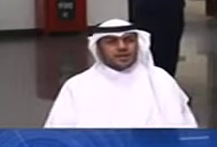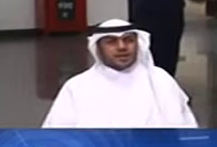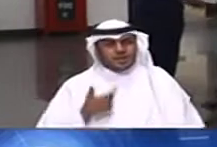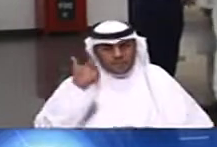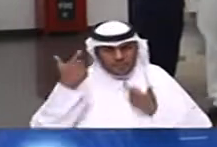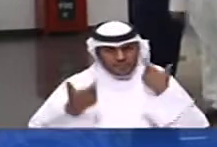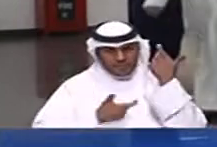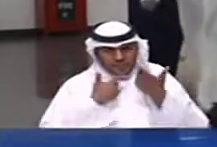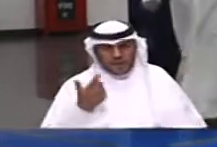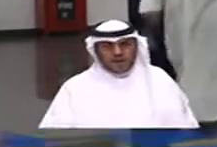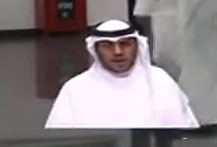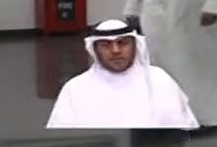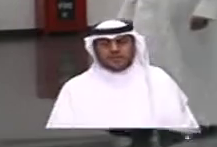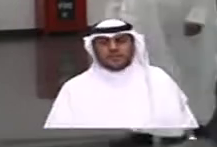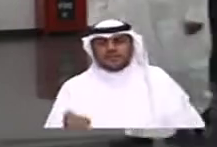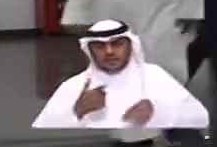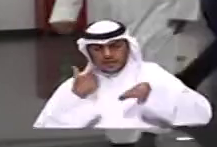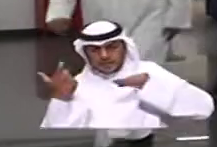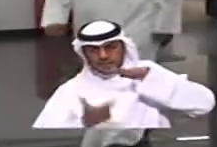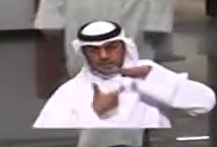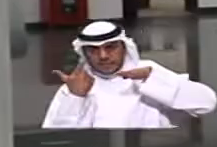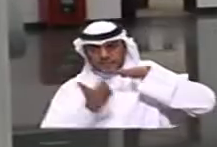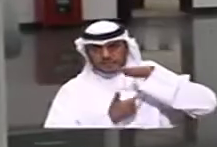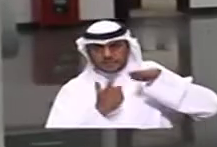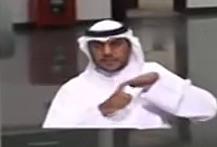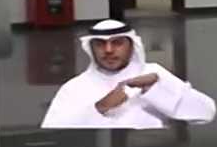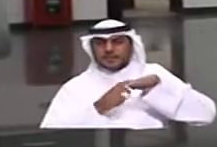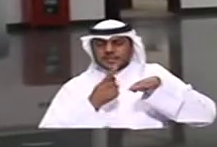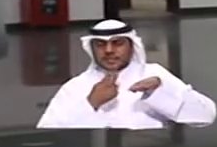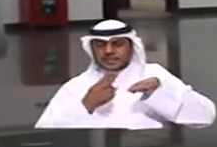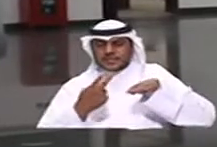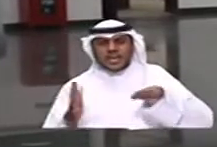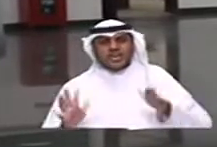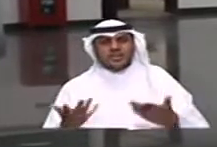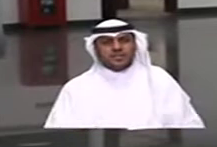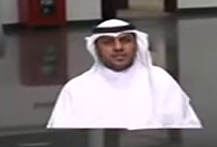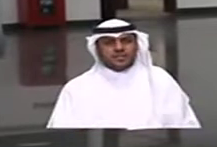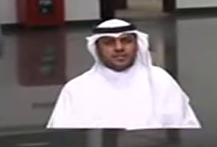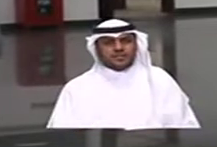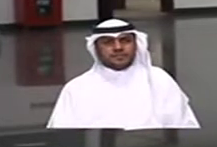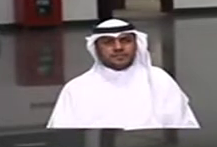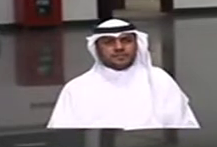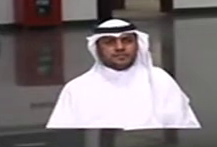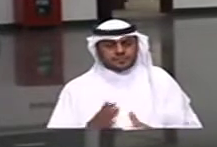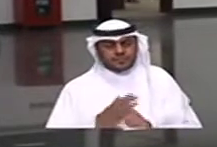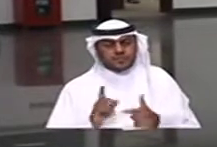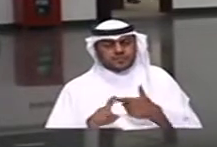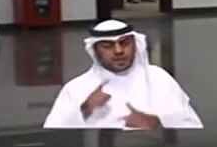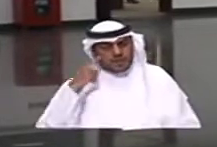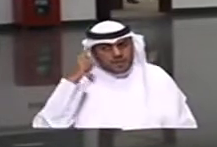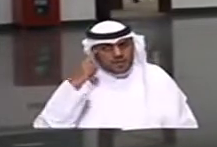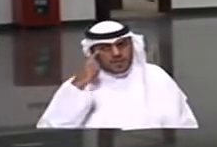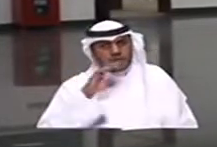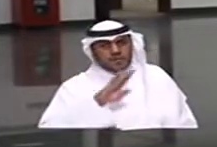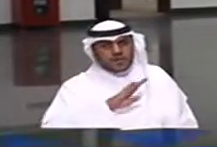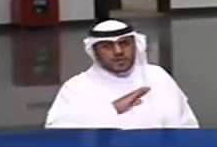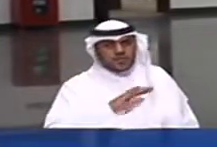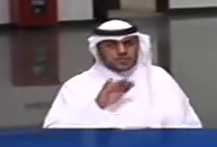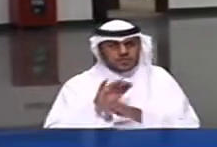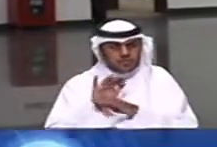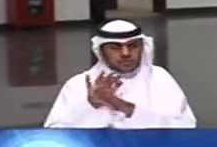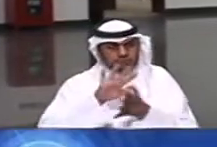القيادة، تطوير عملية إصدار مركبات القيادة، إنشاء أكاديمية الإطفاء إن شاء الله، وهذه طبعا كلها